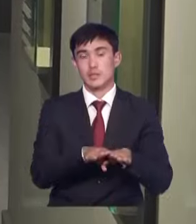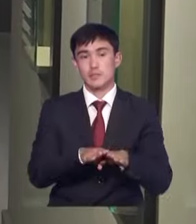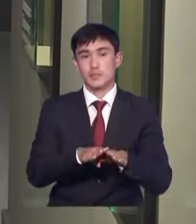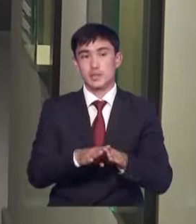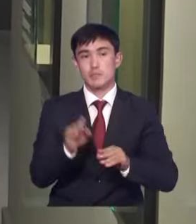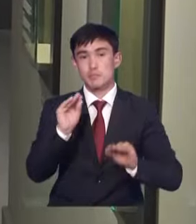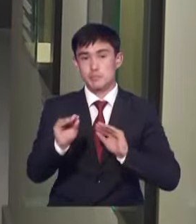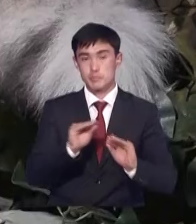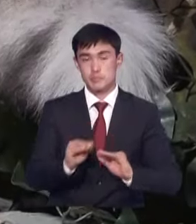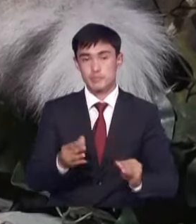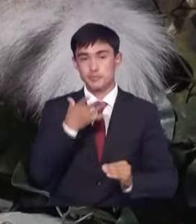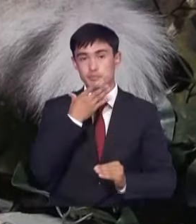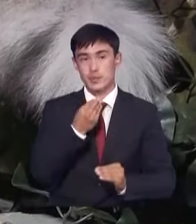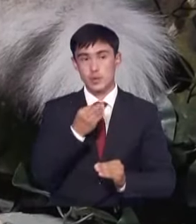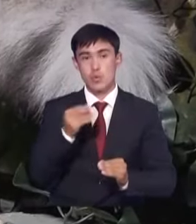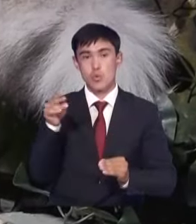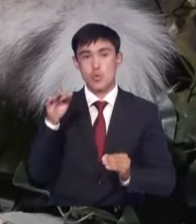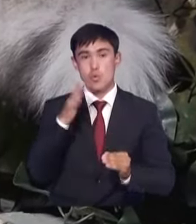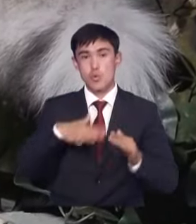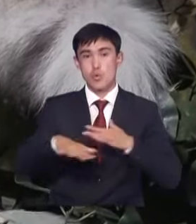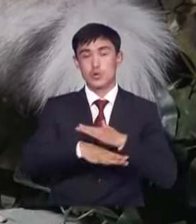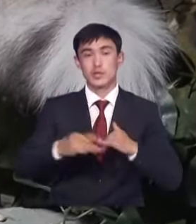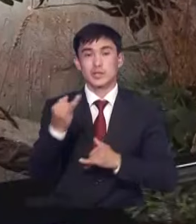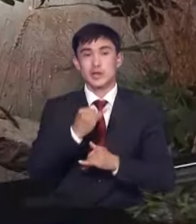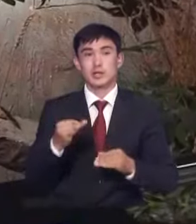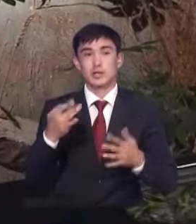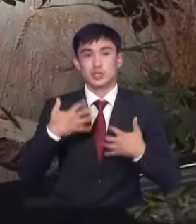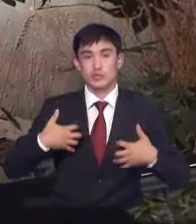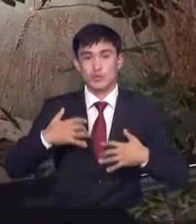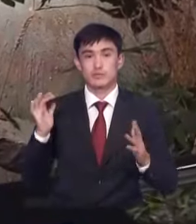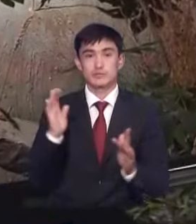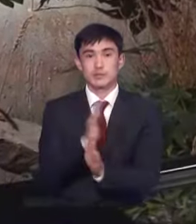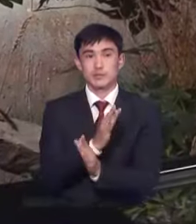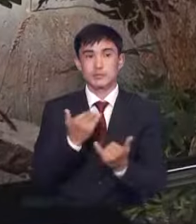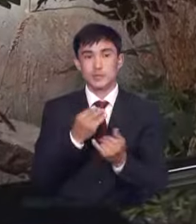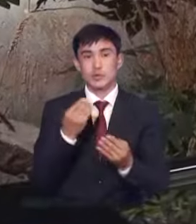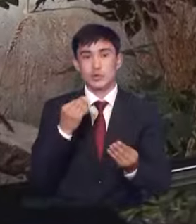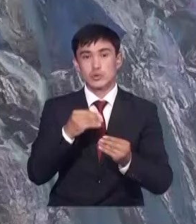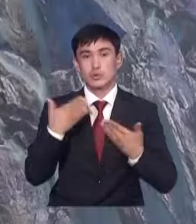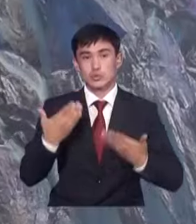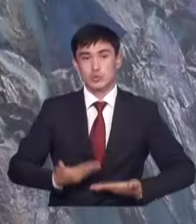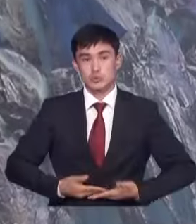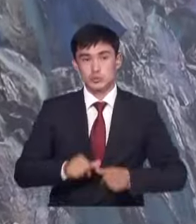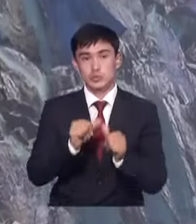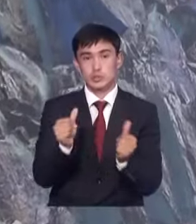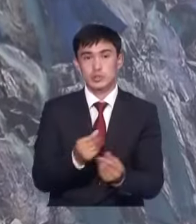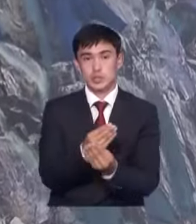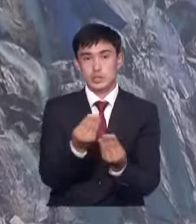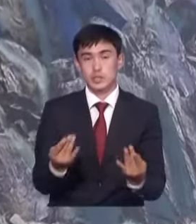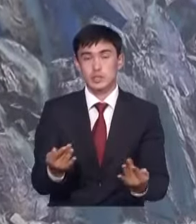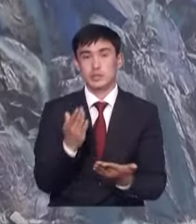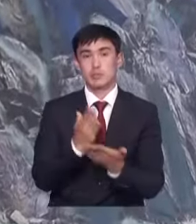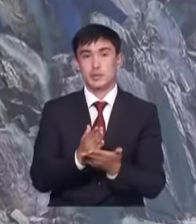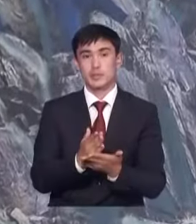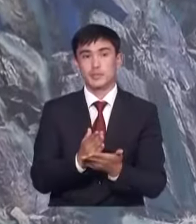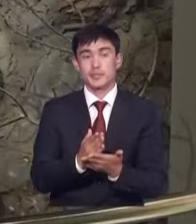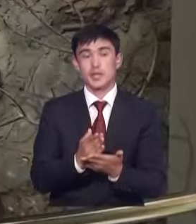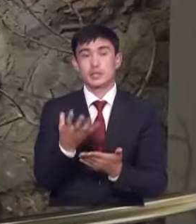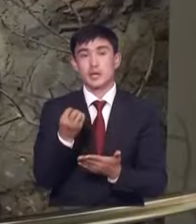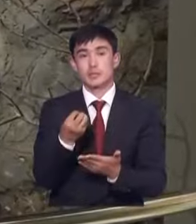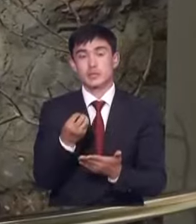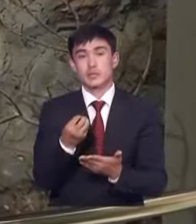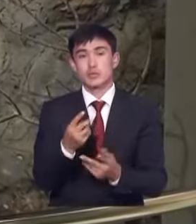талғаммен безендірілген. Өлке тарихы, флорасы мен фаунасы, тұрғылықты халықтың тұрмыстық заттары, өнері мен мәдениетінен хабар берер дүниелер. Тағы